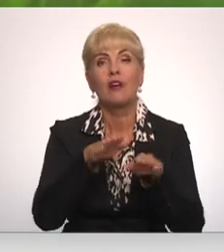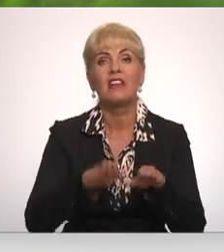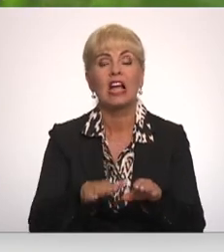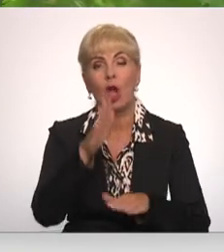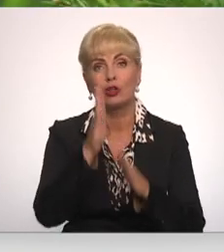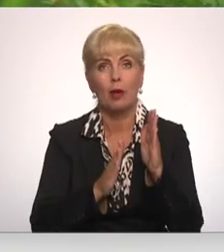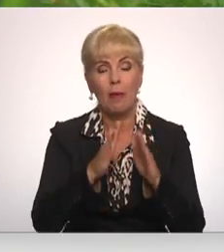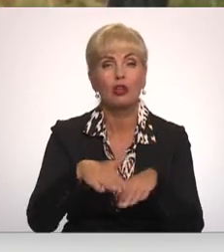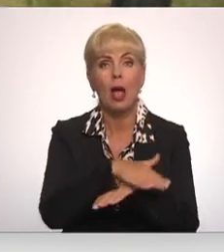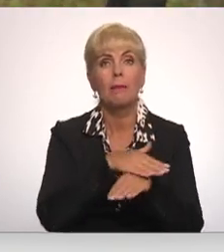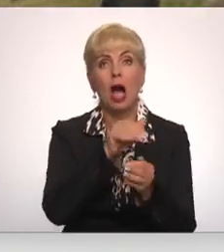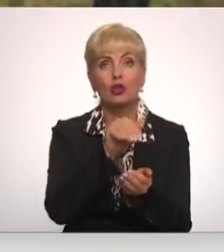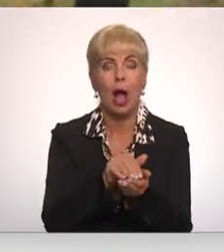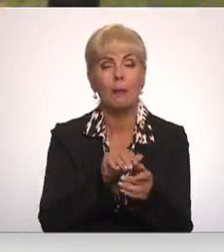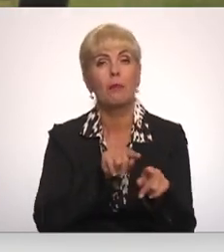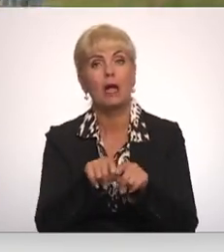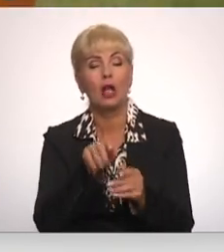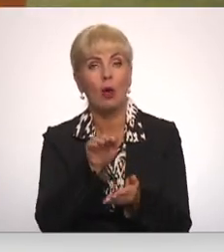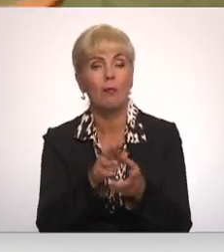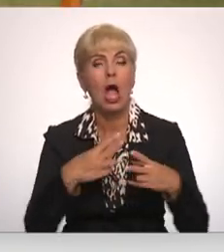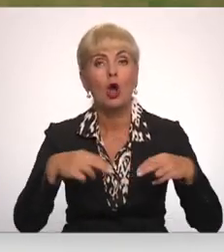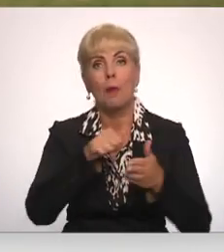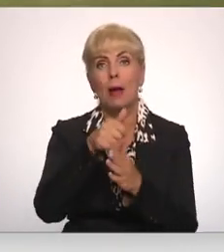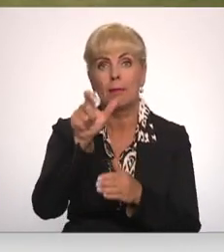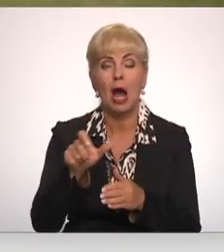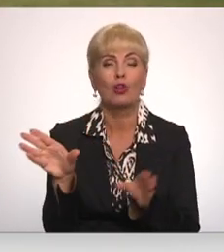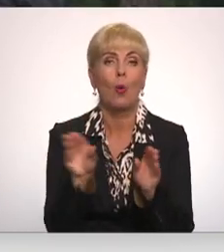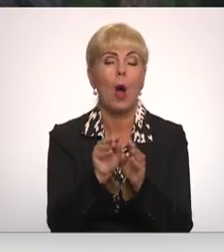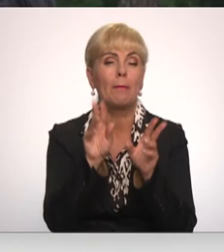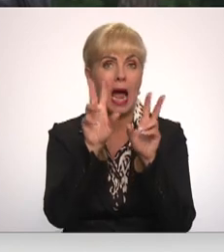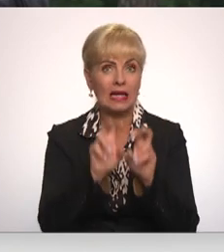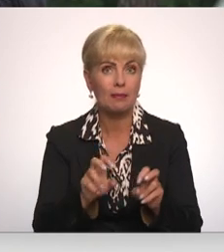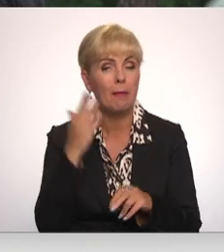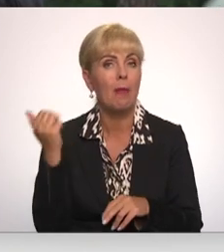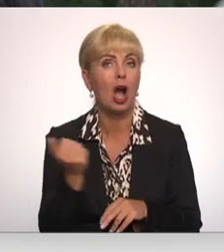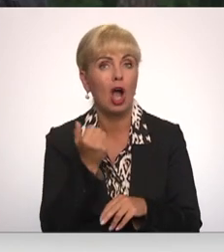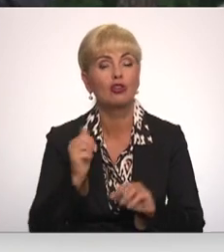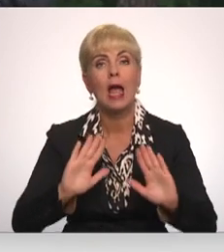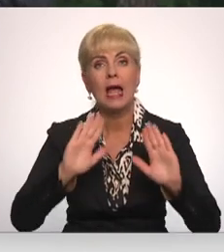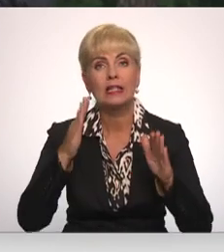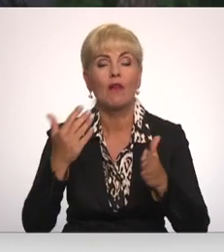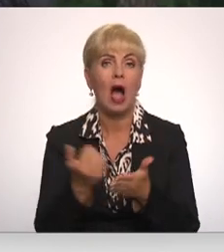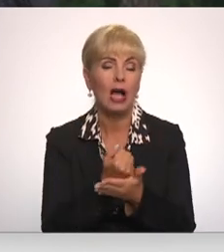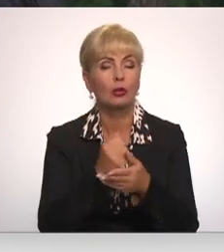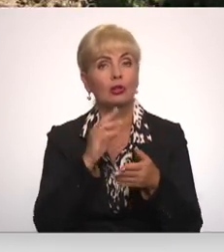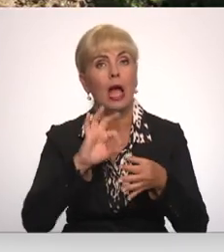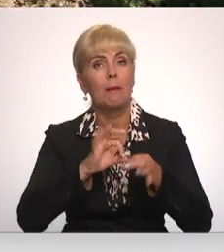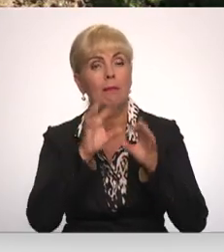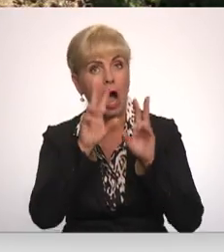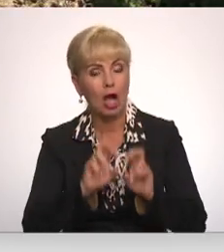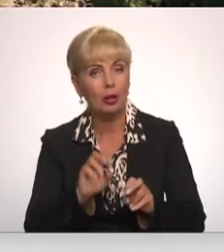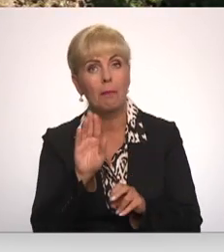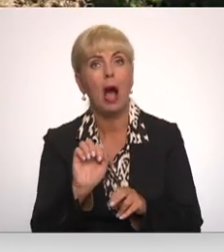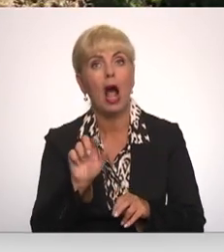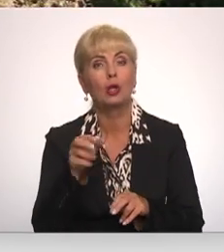mežos, masu kapavietu brāļu kapu komitejas pārstāvjiem kopā ar ekspertiem pērnā gada nogalē izdevās atrast pētot Baldonas ebreju